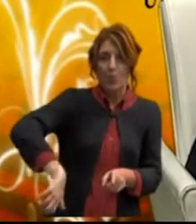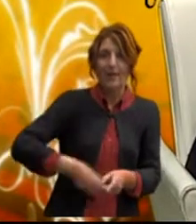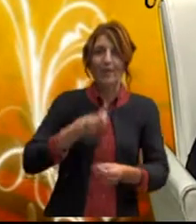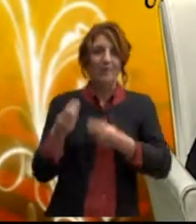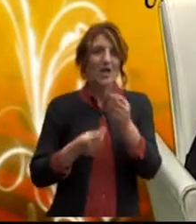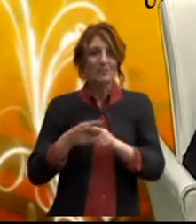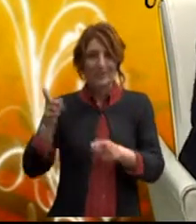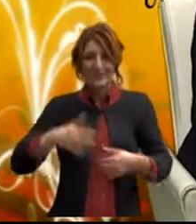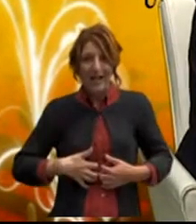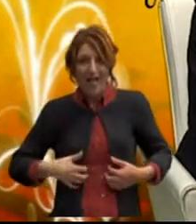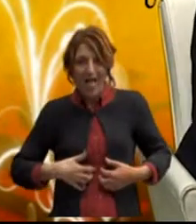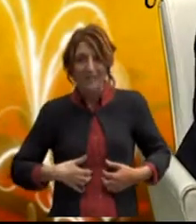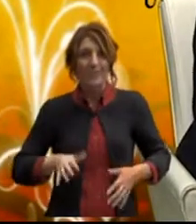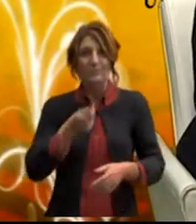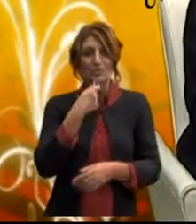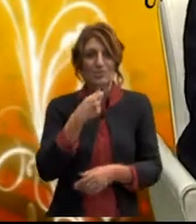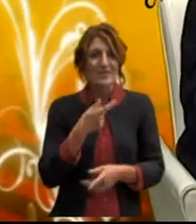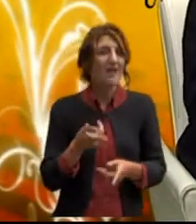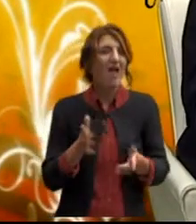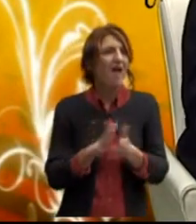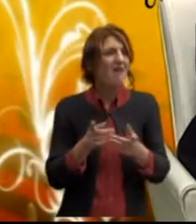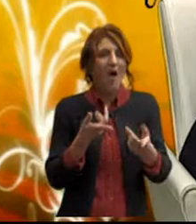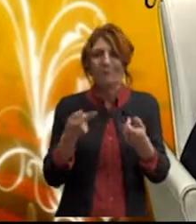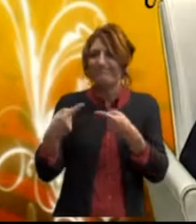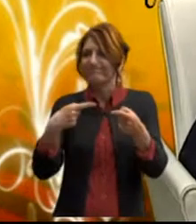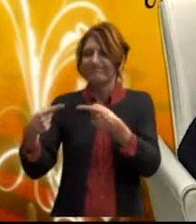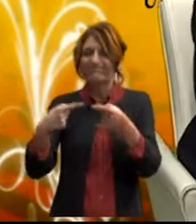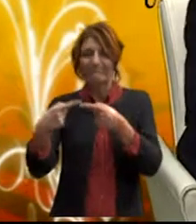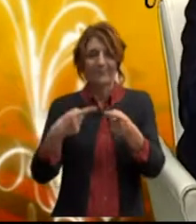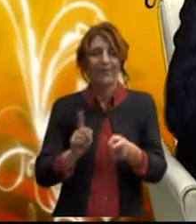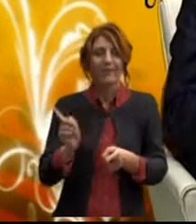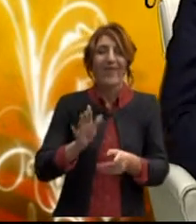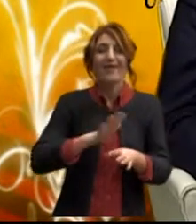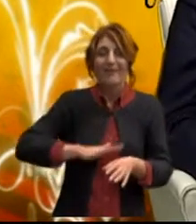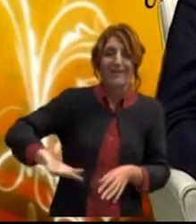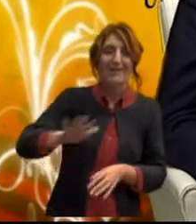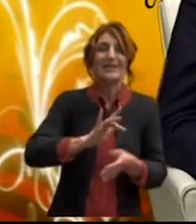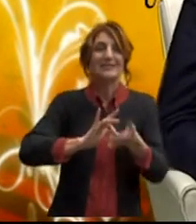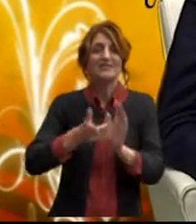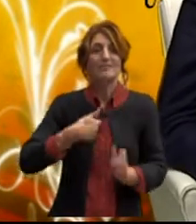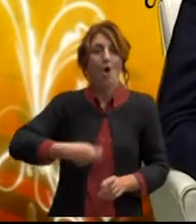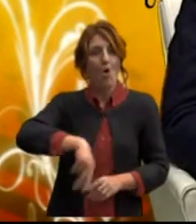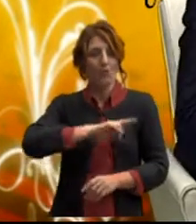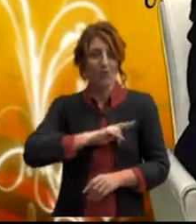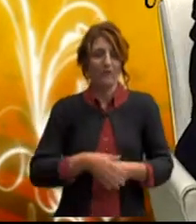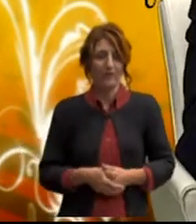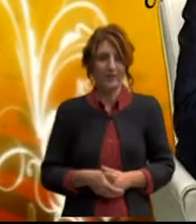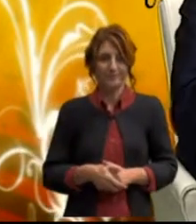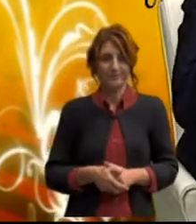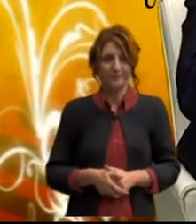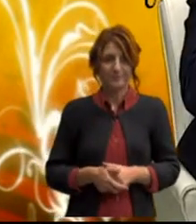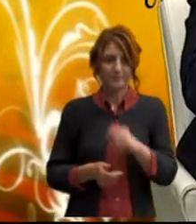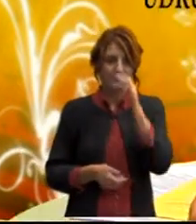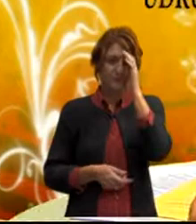ili za vaše dijete, morat ćete to napraviti. Zato moramo znati da smo svi odgovorni jedni za druge, ne samo za sebe. Ali ne čini li se vama, ili